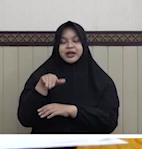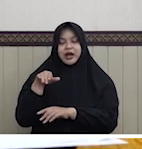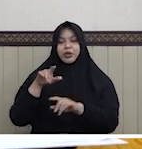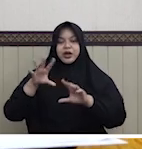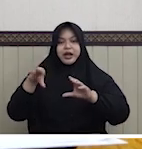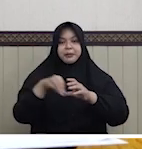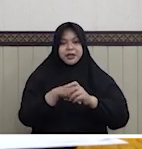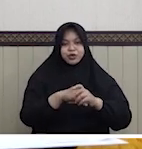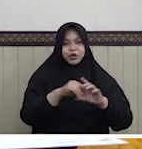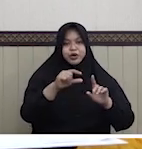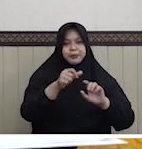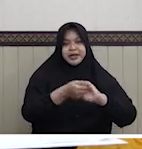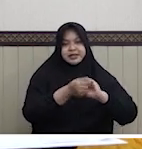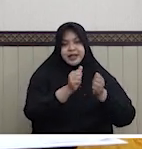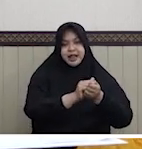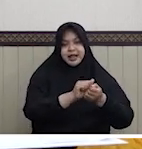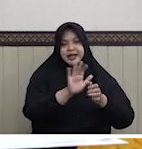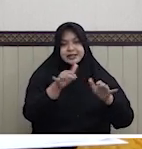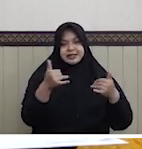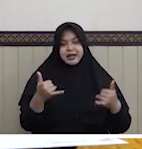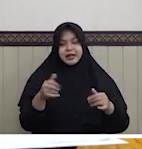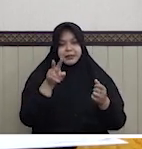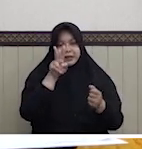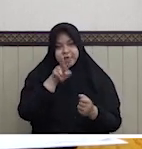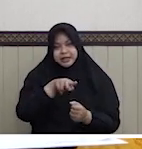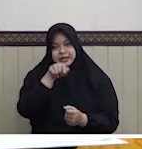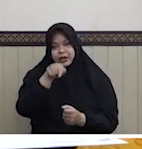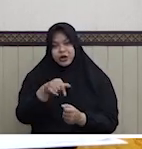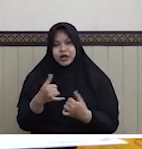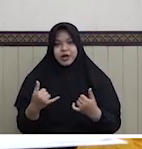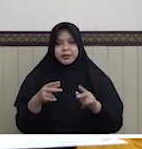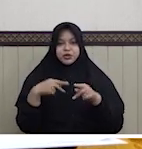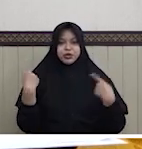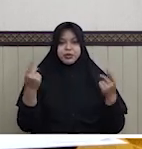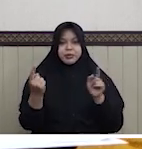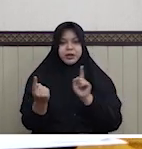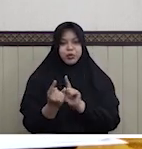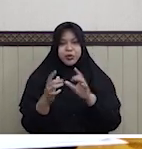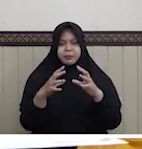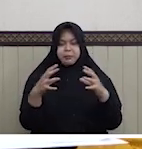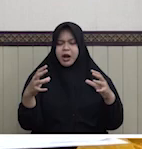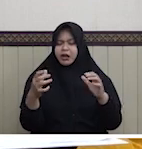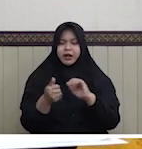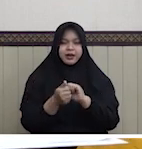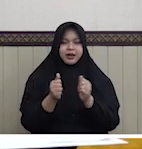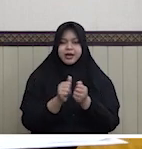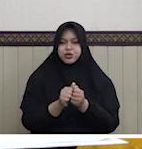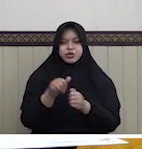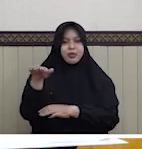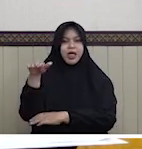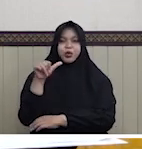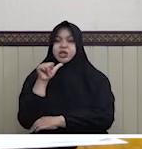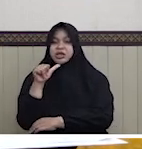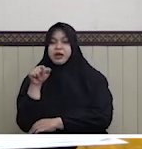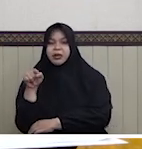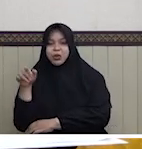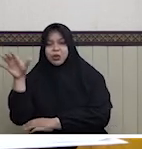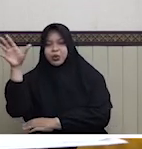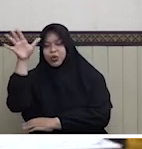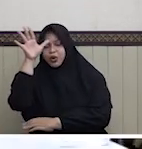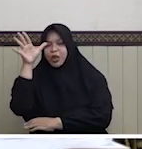dalam perkara yang sedang diperiksa karena kami juga menemukan banyak kasus yang itu pelakunya adalah